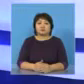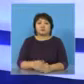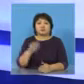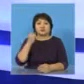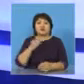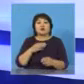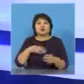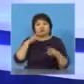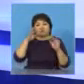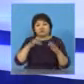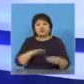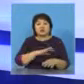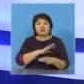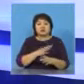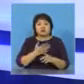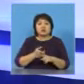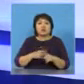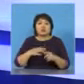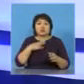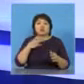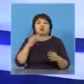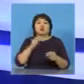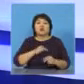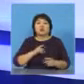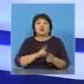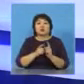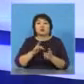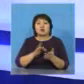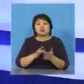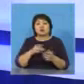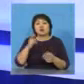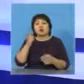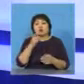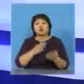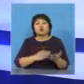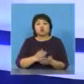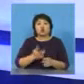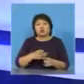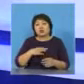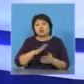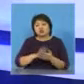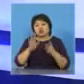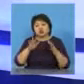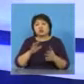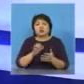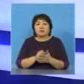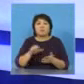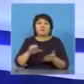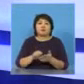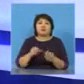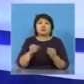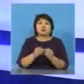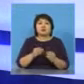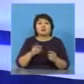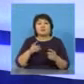В Актобе выпал долгожданный снег. На усиленный режим работы перешли городские коммунальные службы. Очисткой снега занимаются представители